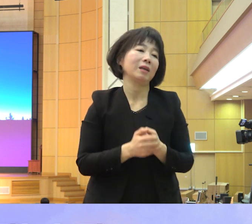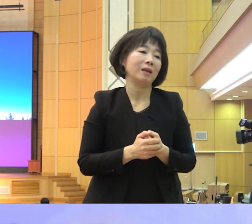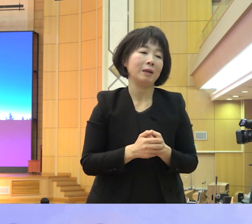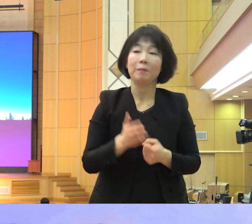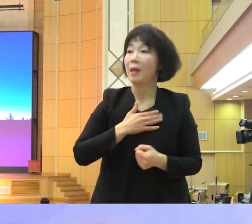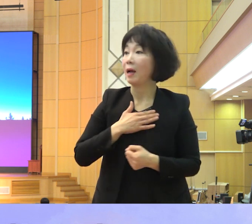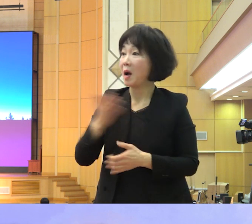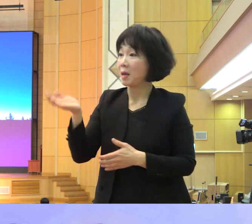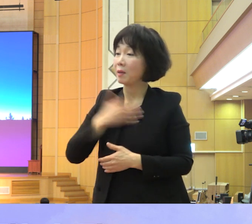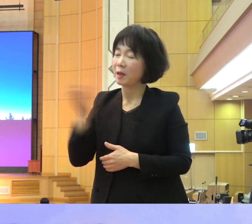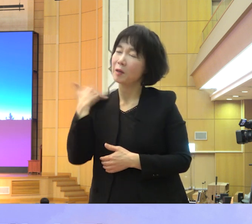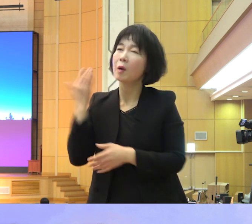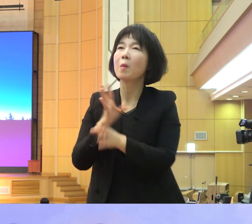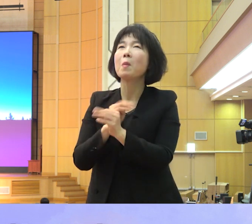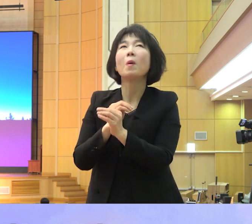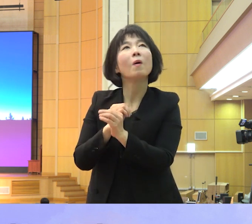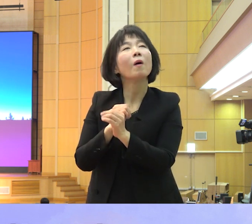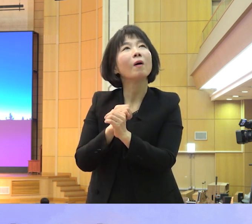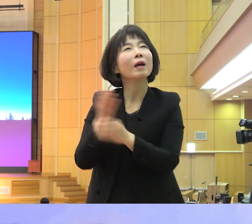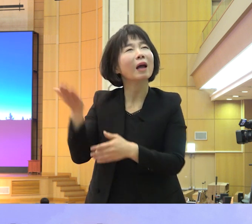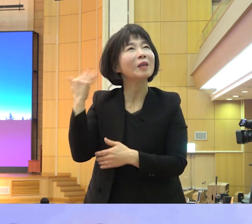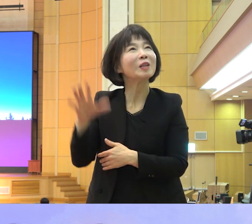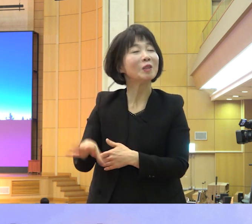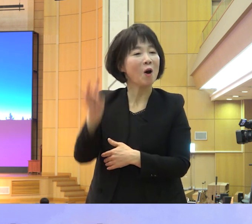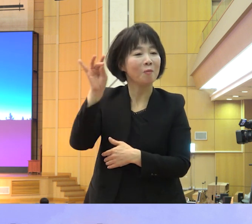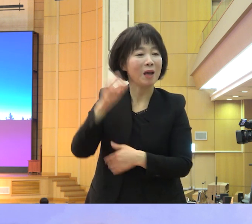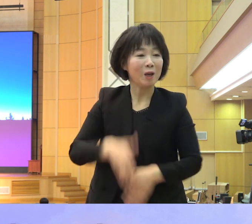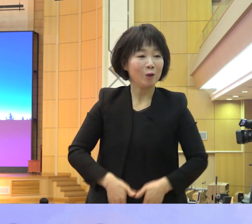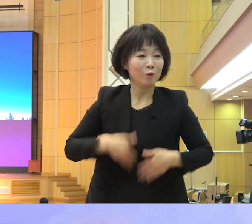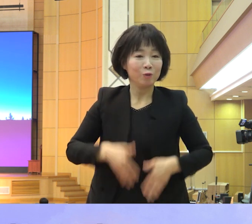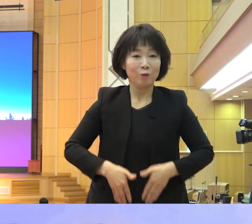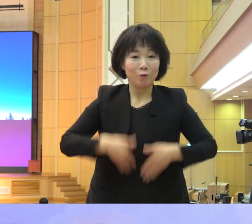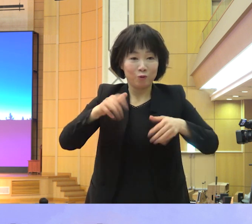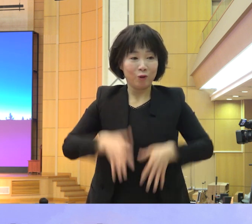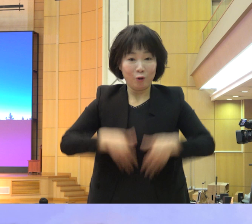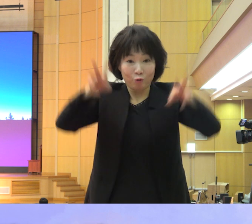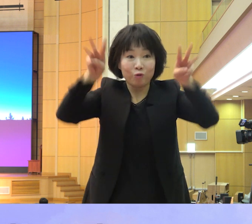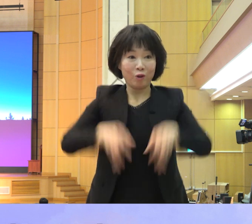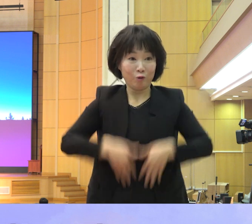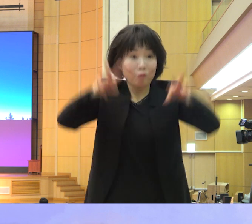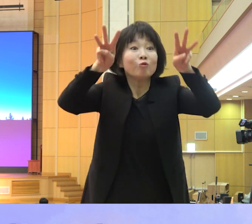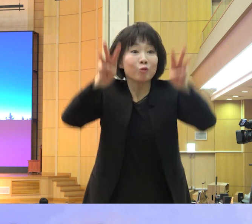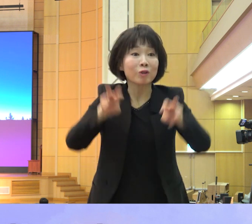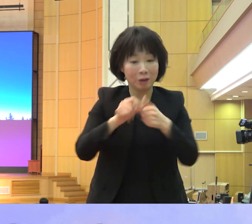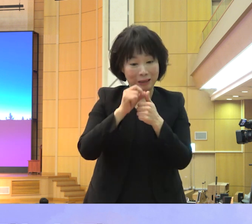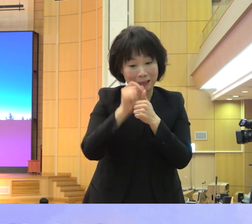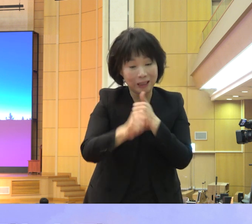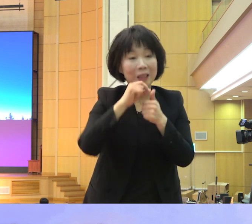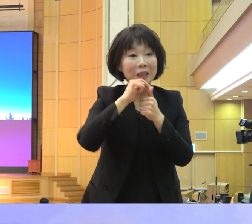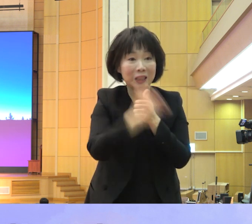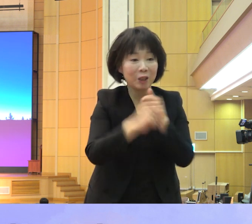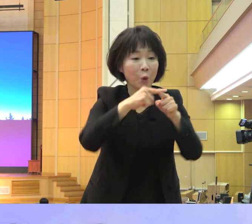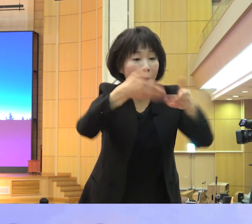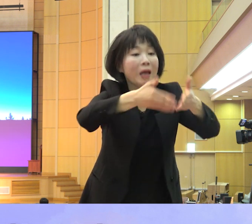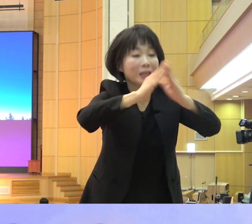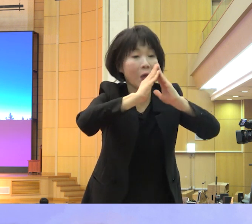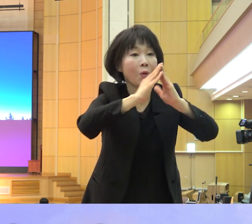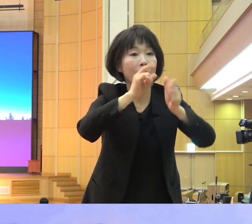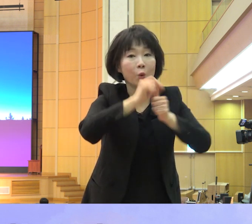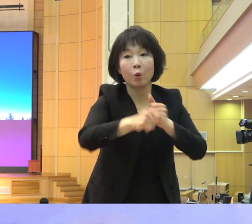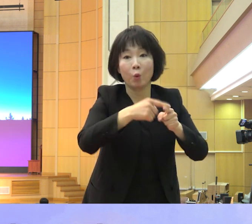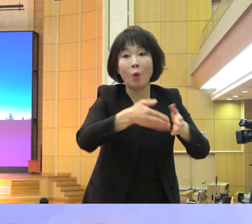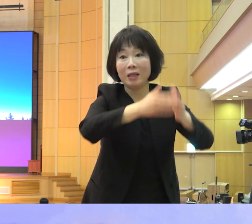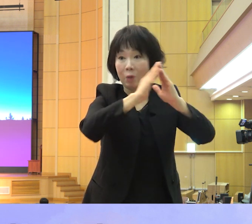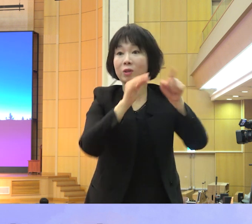옛날에 처음에 춘천지교회가 세워졌었는데, 그 춘천지교회 세워졌을